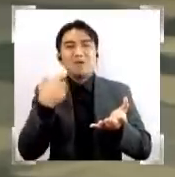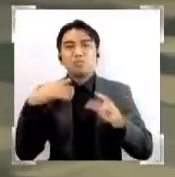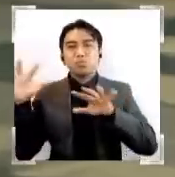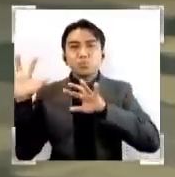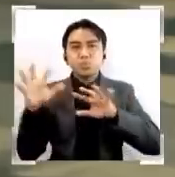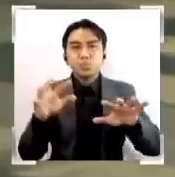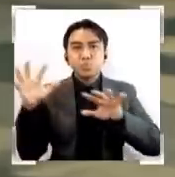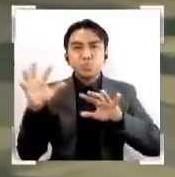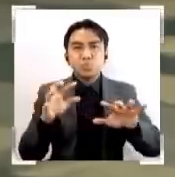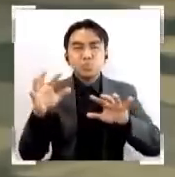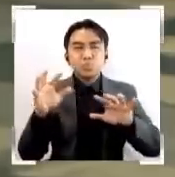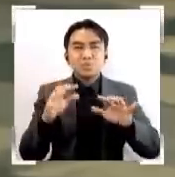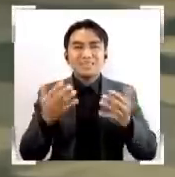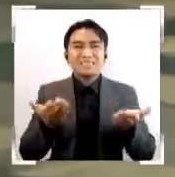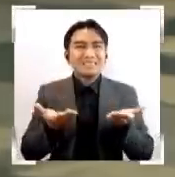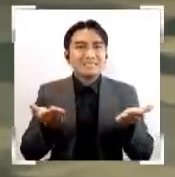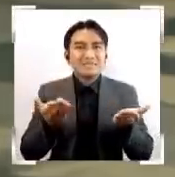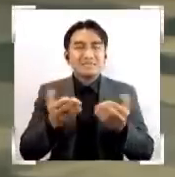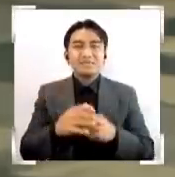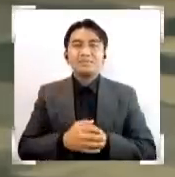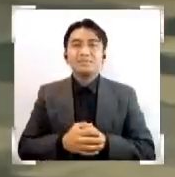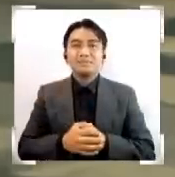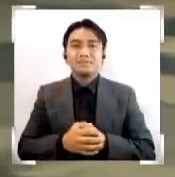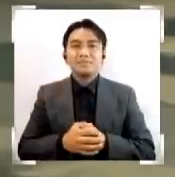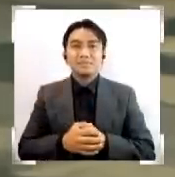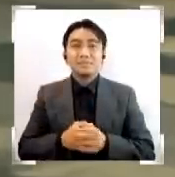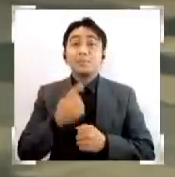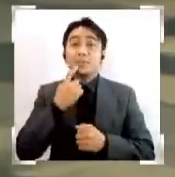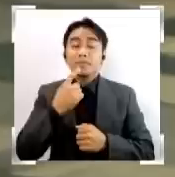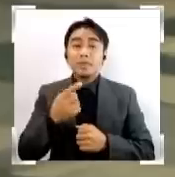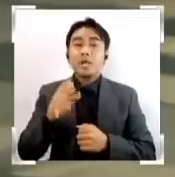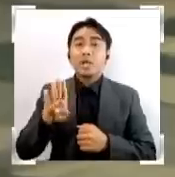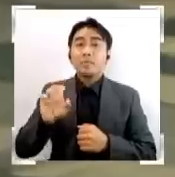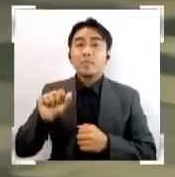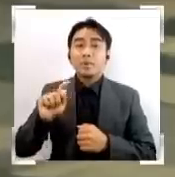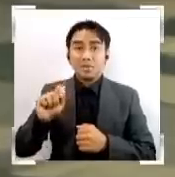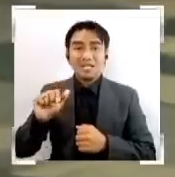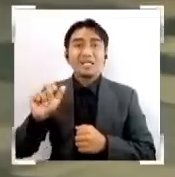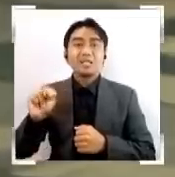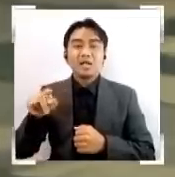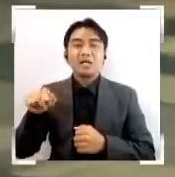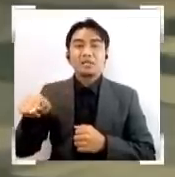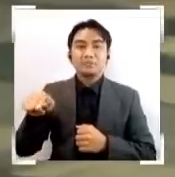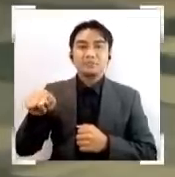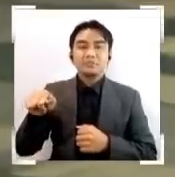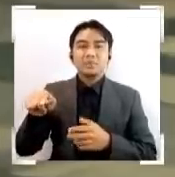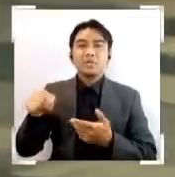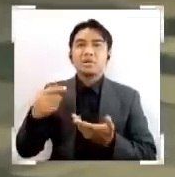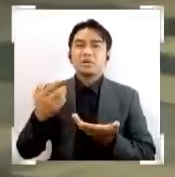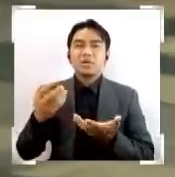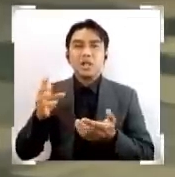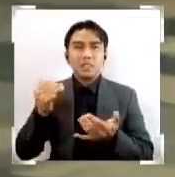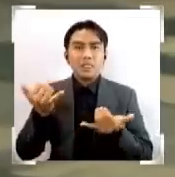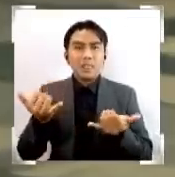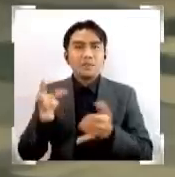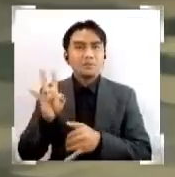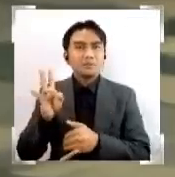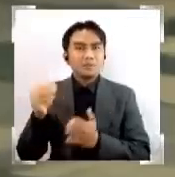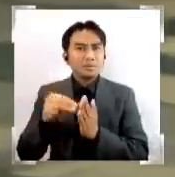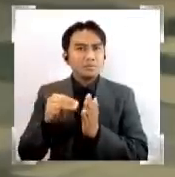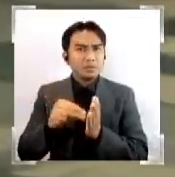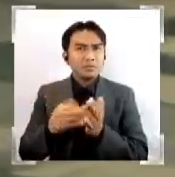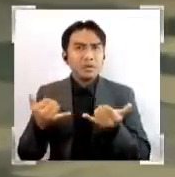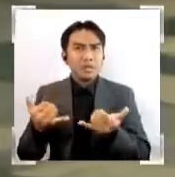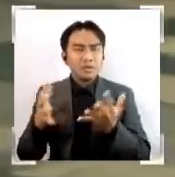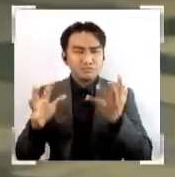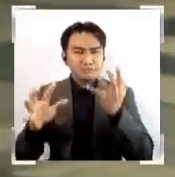ng Hermosa. Sa tala naman ng Bataan PDRRMO, higit 70 milyon na ang pinsala na natamo